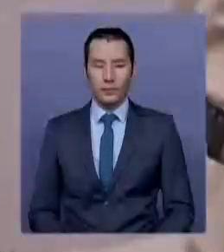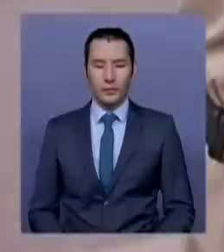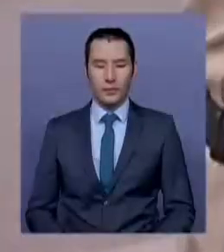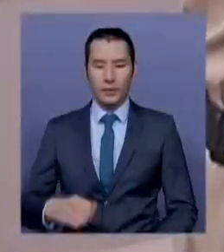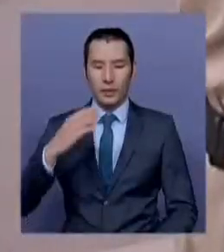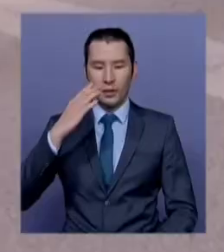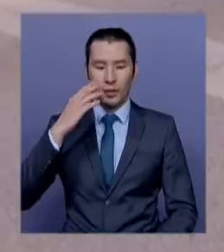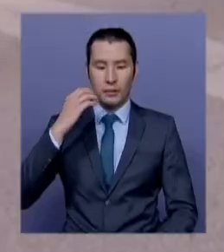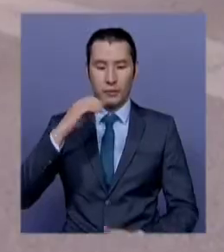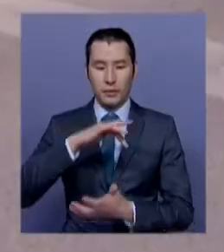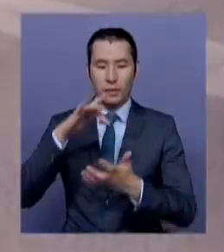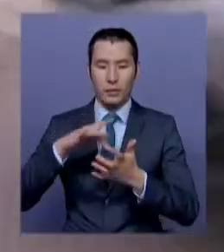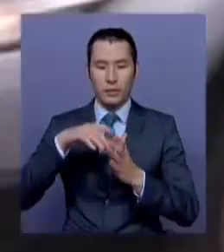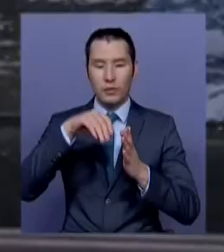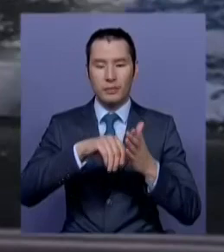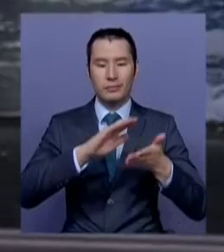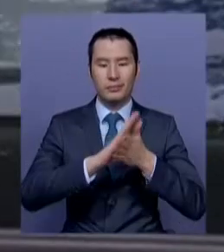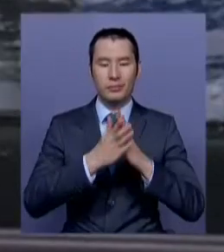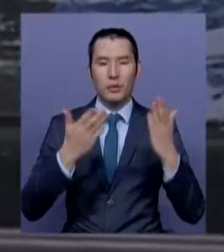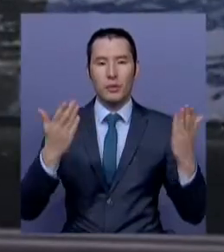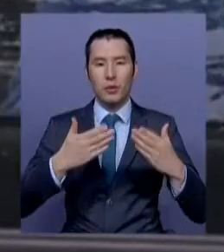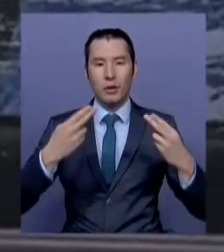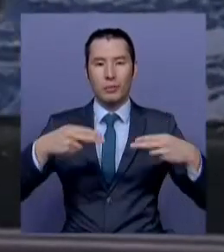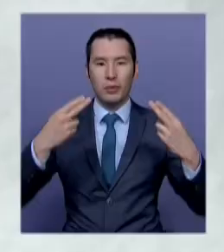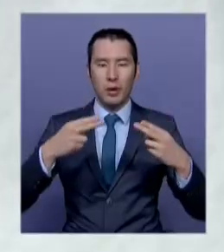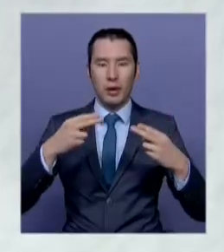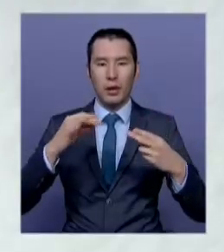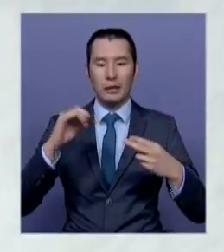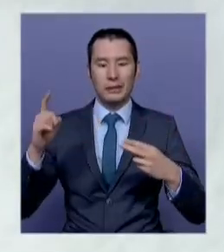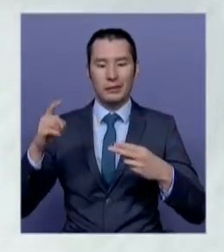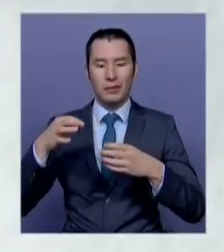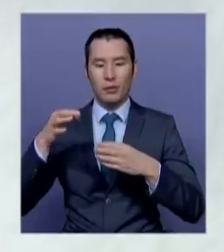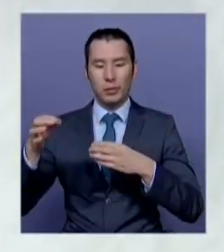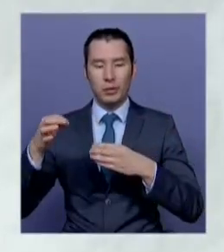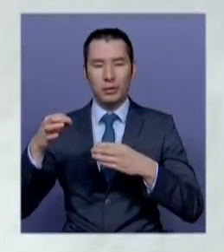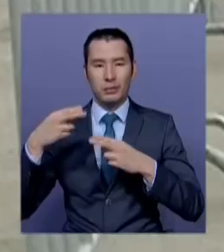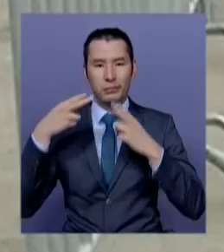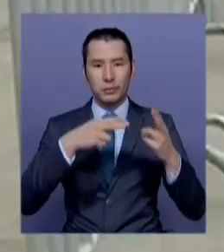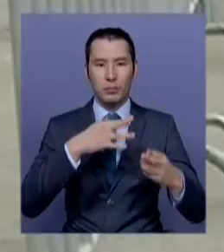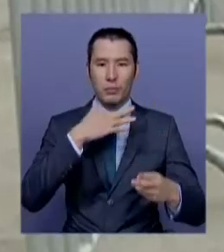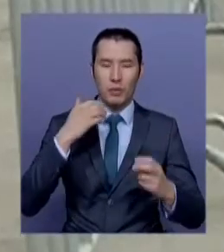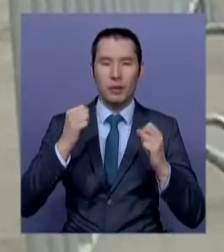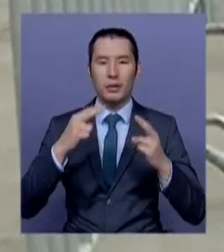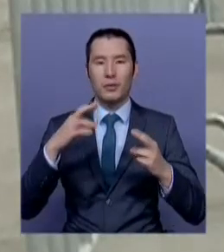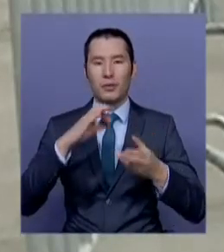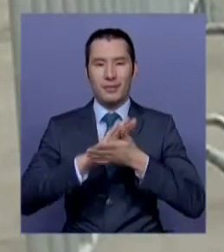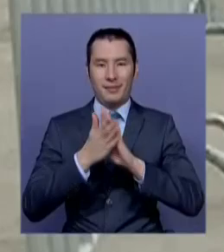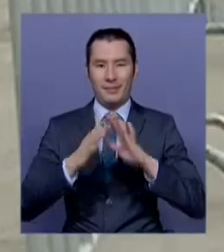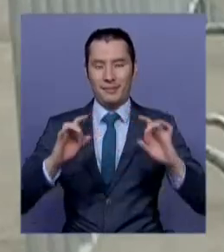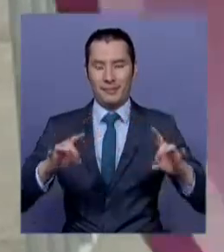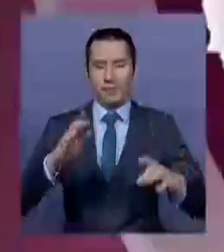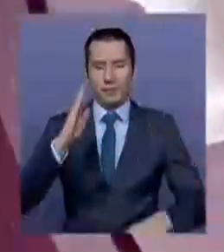Алматыдағы блок-бекеттердегі жағдай қалай? Қала аумағына өтетіндер саны артты ма? Ұзын сонар кезек азайды ма? Жағдайды бақылап қайтқан мен Жадрау Маржан